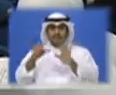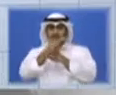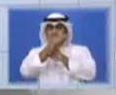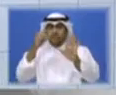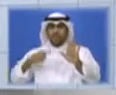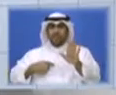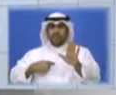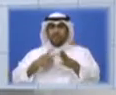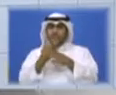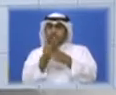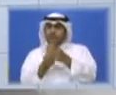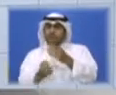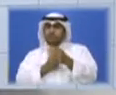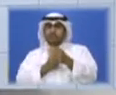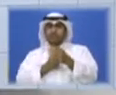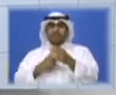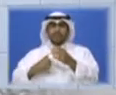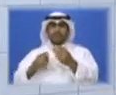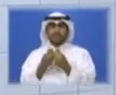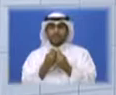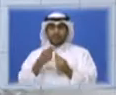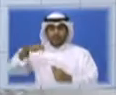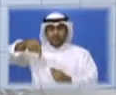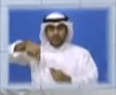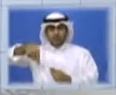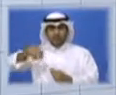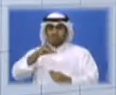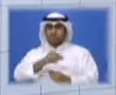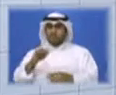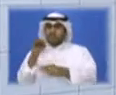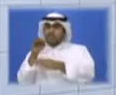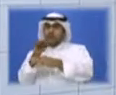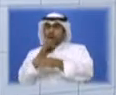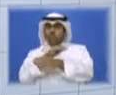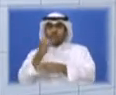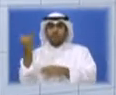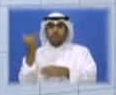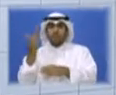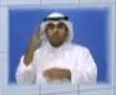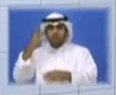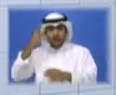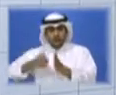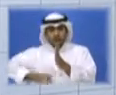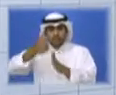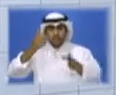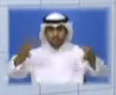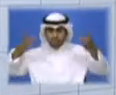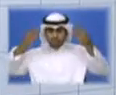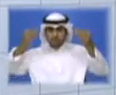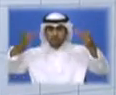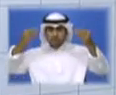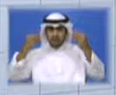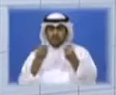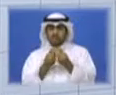مسؤوليتنا. هذا اليوم هو يوم توعوي لنا لأهمية وزارة الصحة في تنشئة جيل صحي ذو قوام